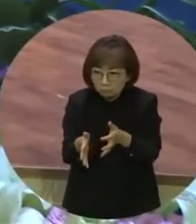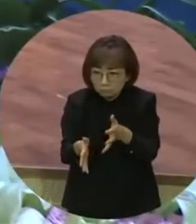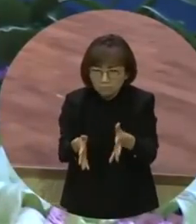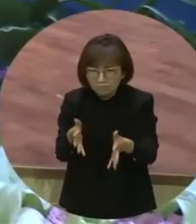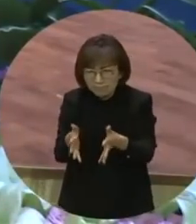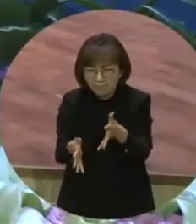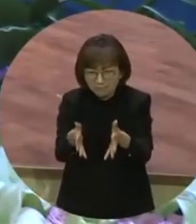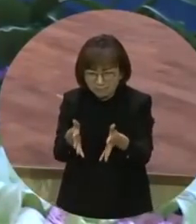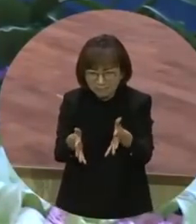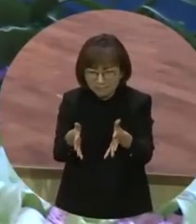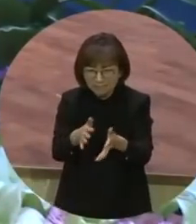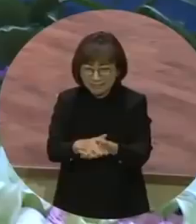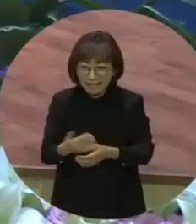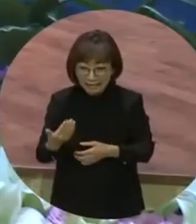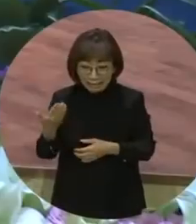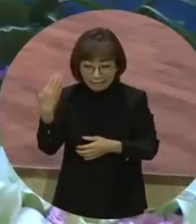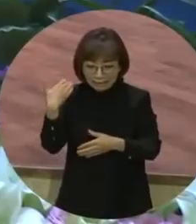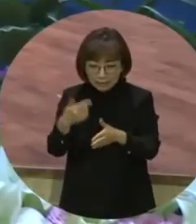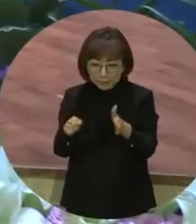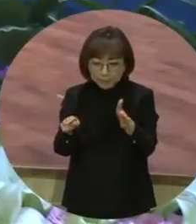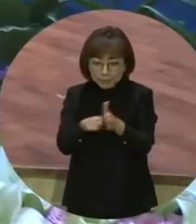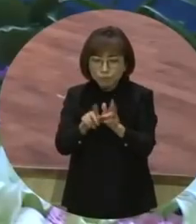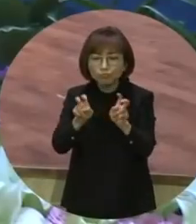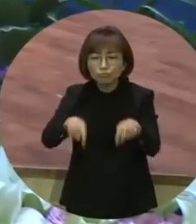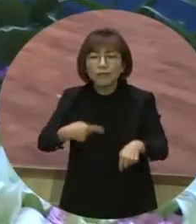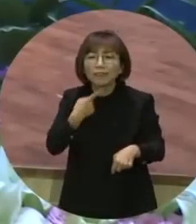불신자 상태에 있던 그대로 왔기 때문에